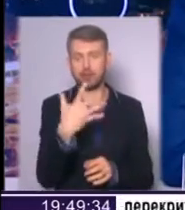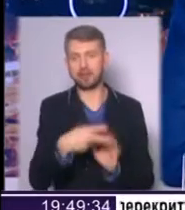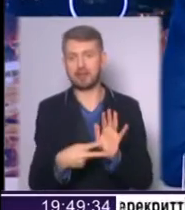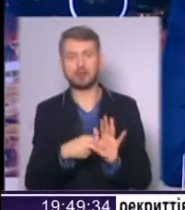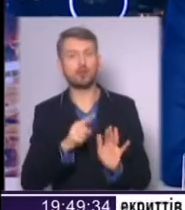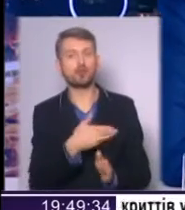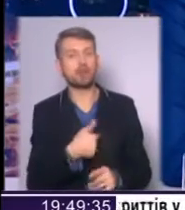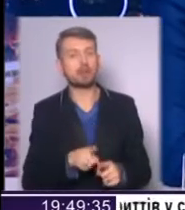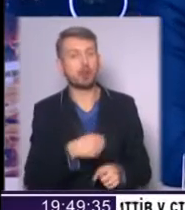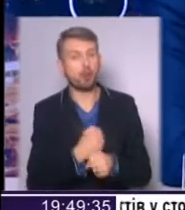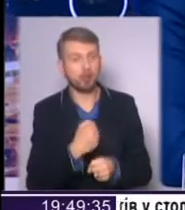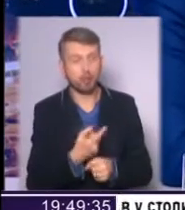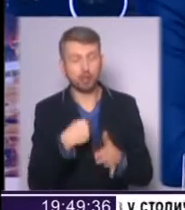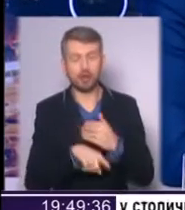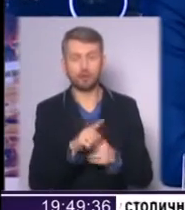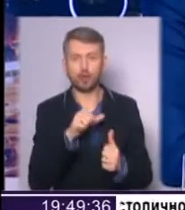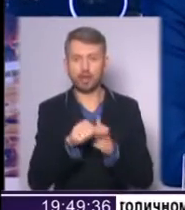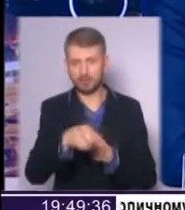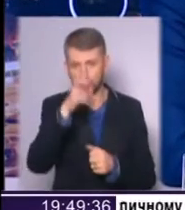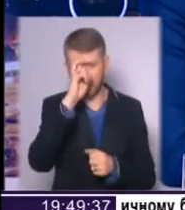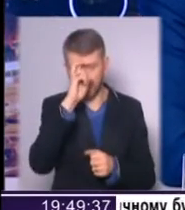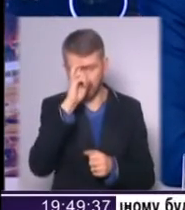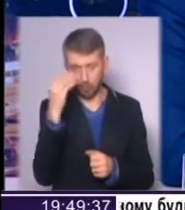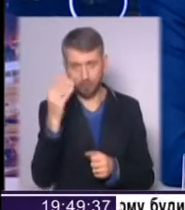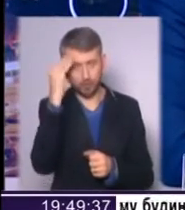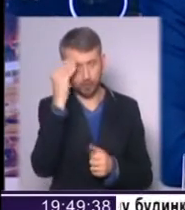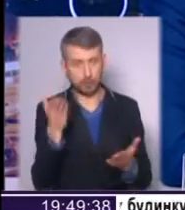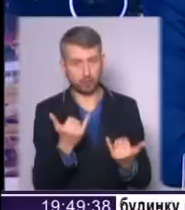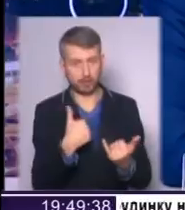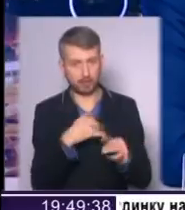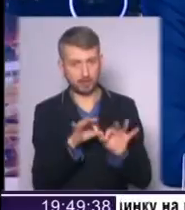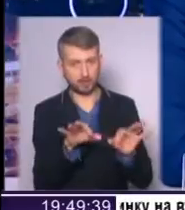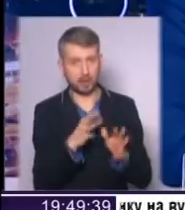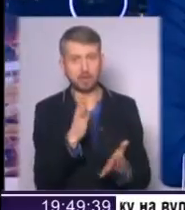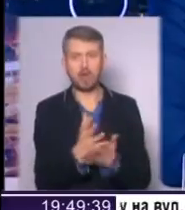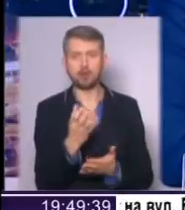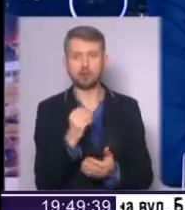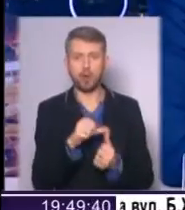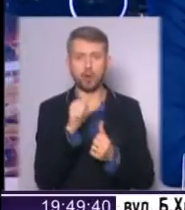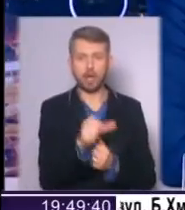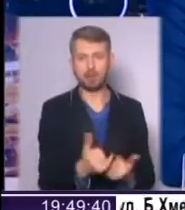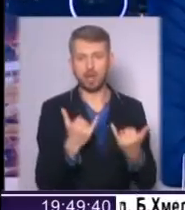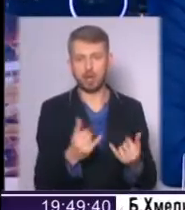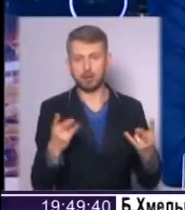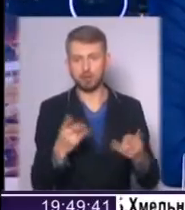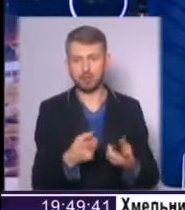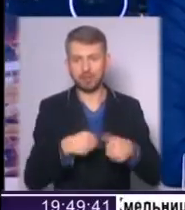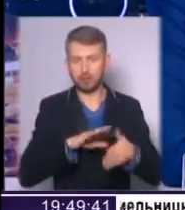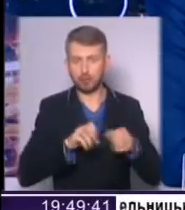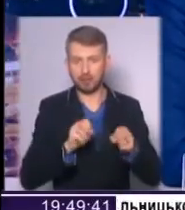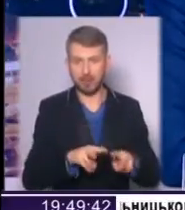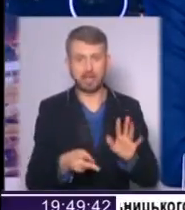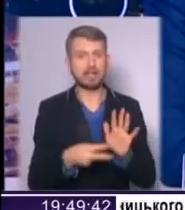це робимо? Тому що окрім державницької позиції, яку зараз окреслив, є ще окремі нагальні потреби сектору безпеки. Тому що